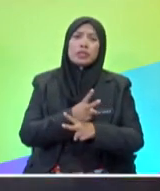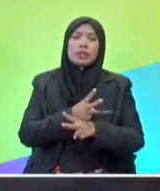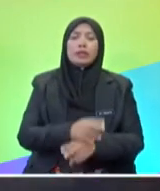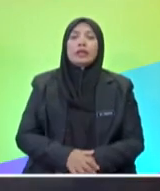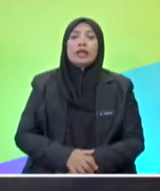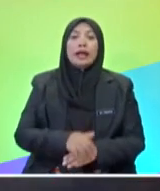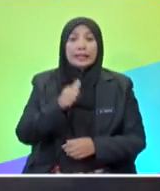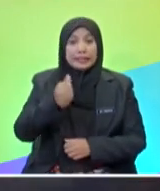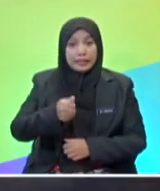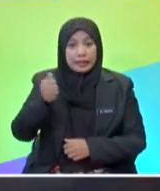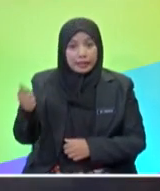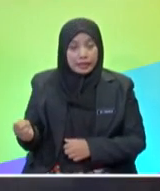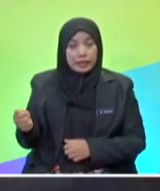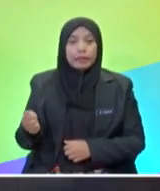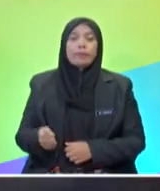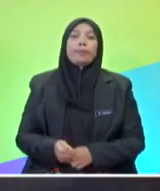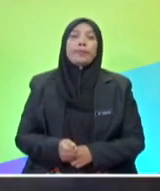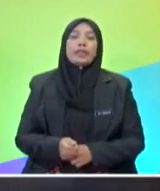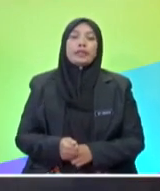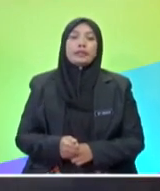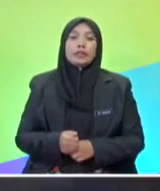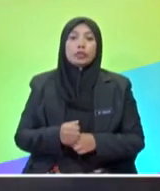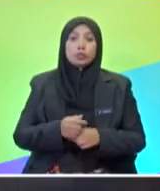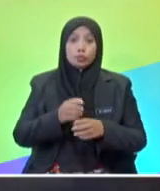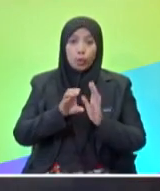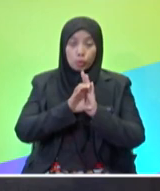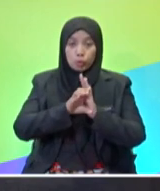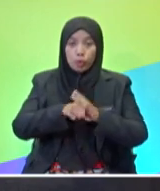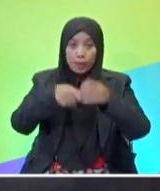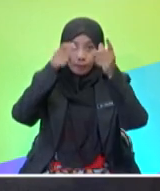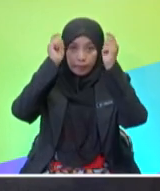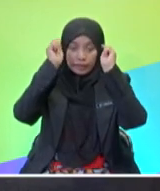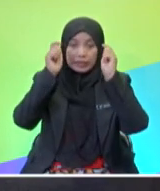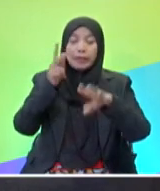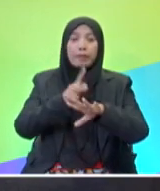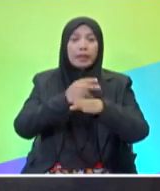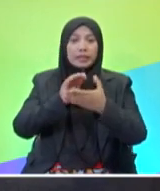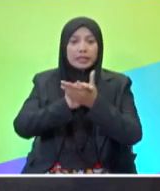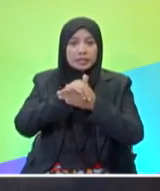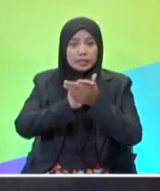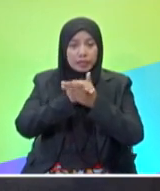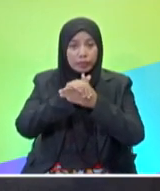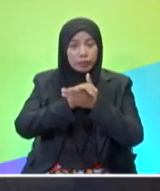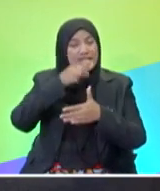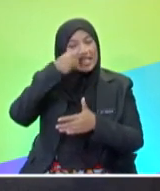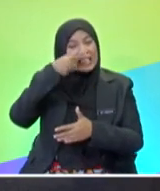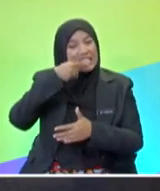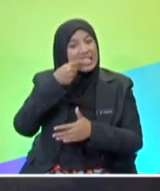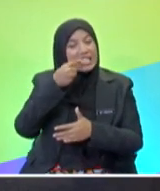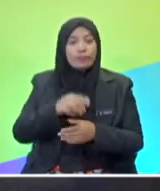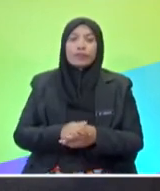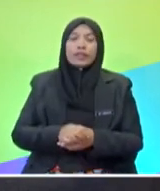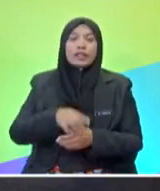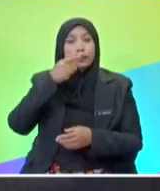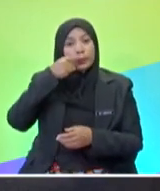alat-alat menjaga kebersihan diri. Contohnya mandi kita pakai sabun, bersugi nak gosok gigi kita pakai brus